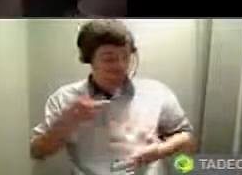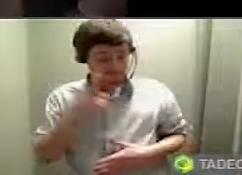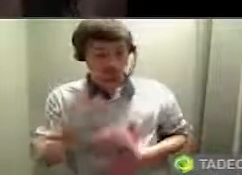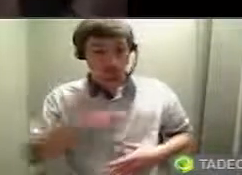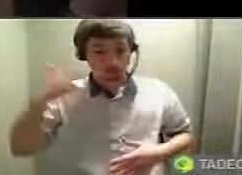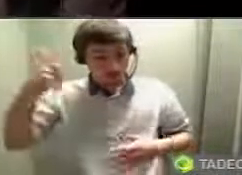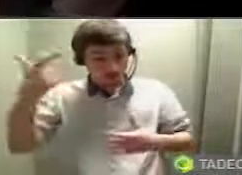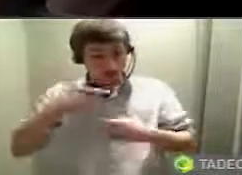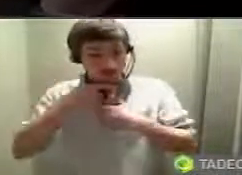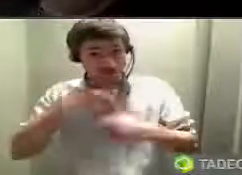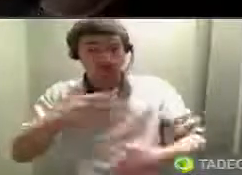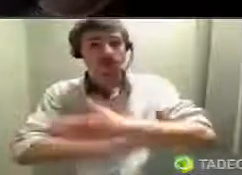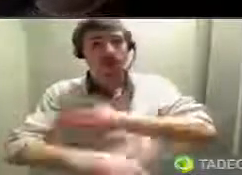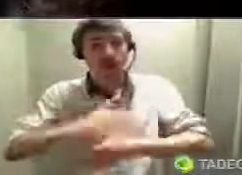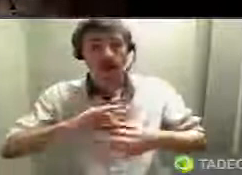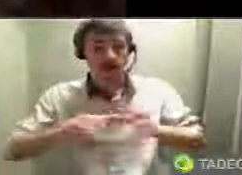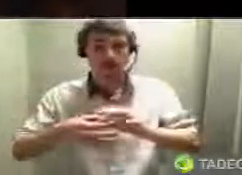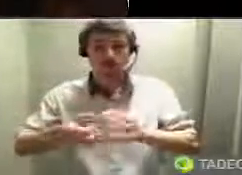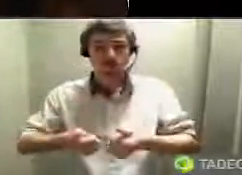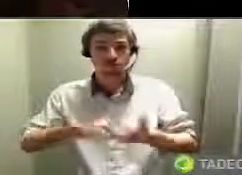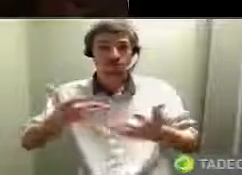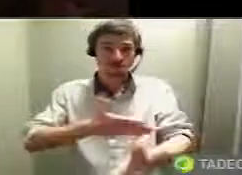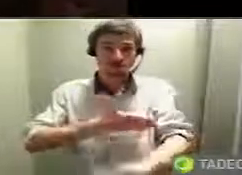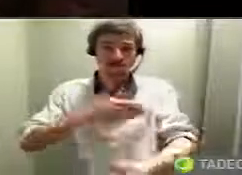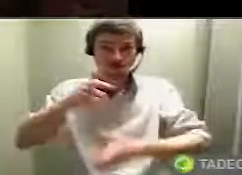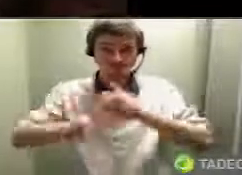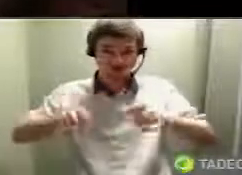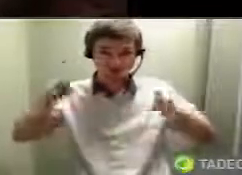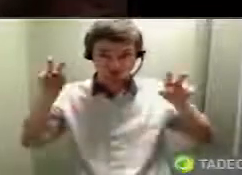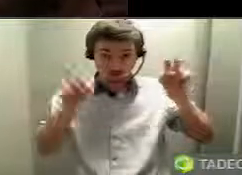paralympiques ont été extraordinaires, regardés par des millions de personnes, on l'a dit tout à l'heure.